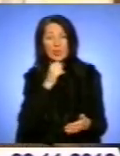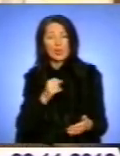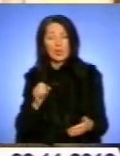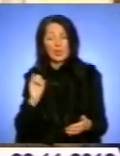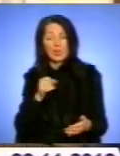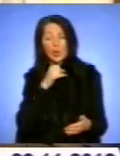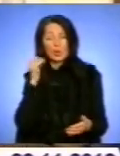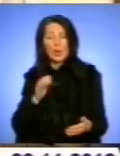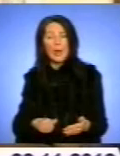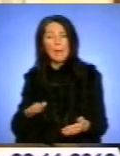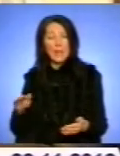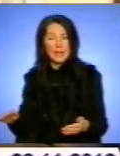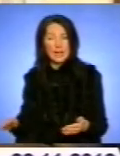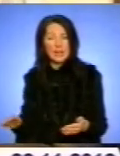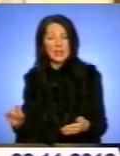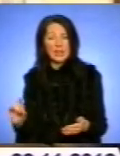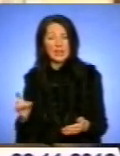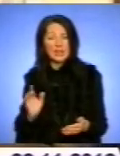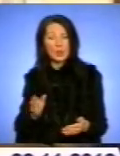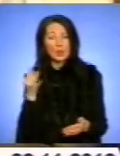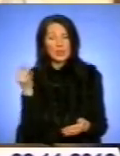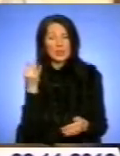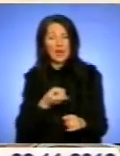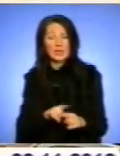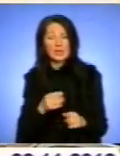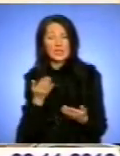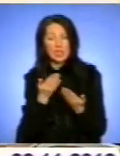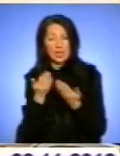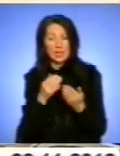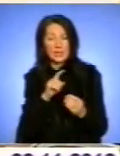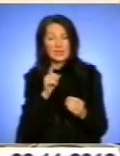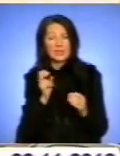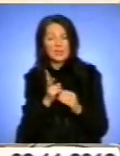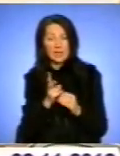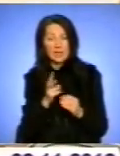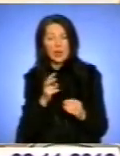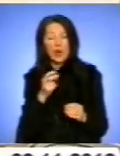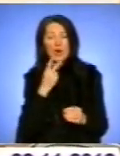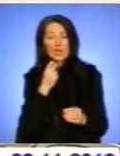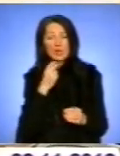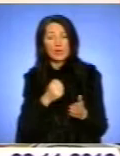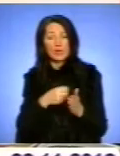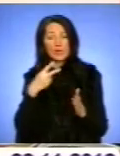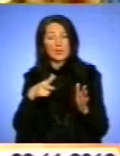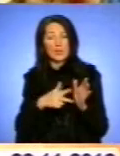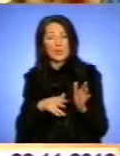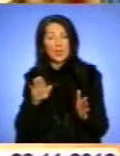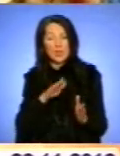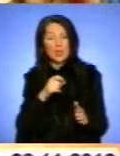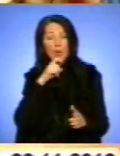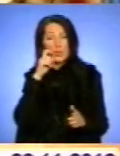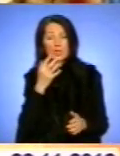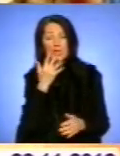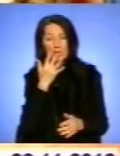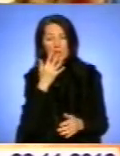і меншій дитині було цікаво це читати. З 12 червня по 28 вересня Українське